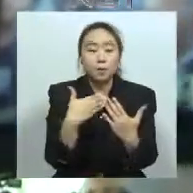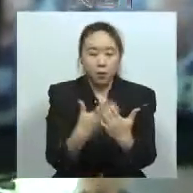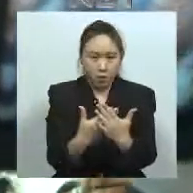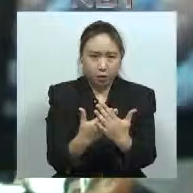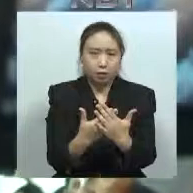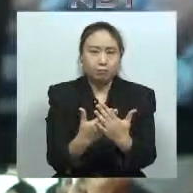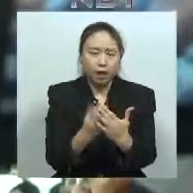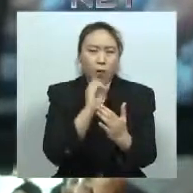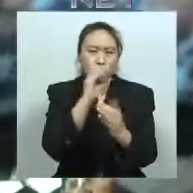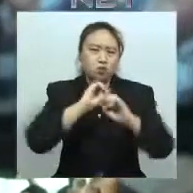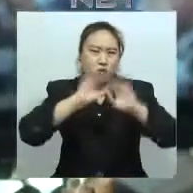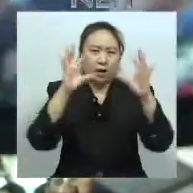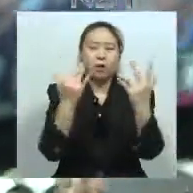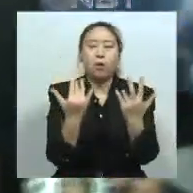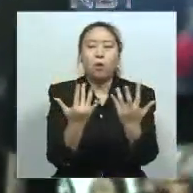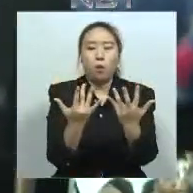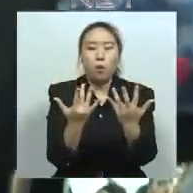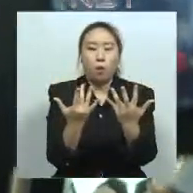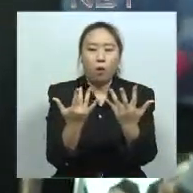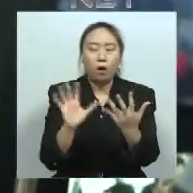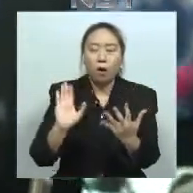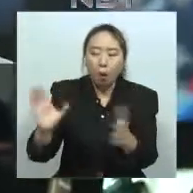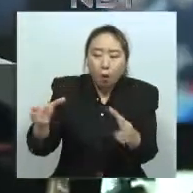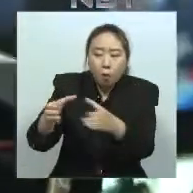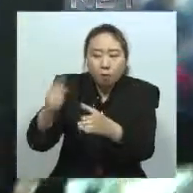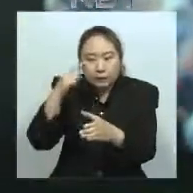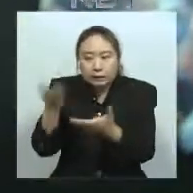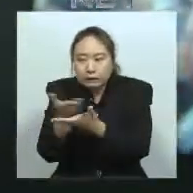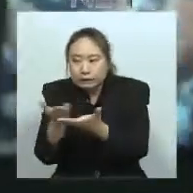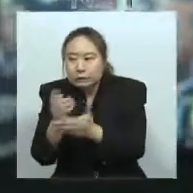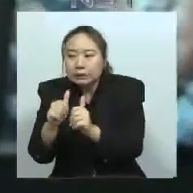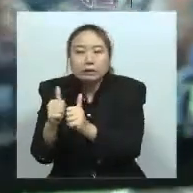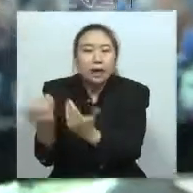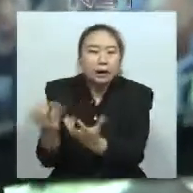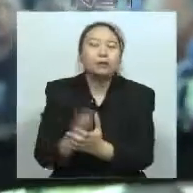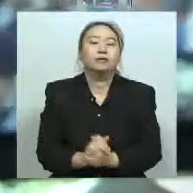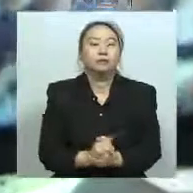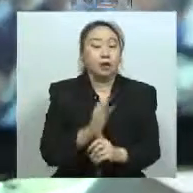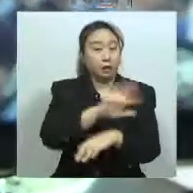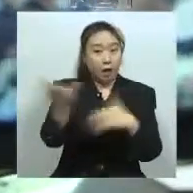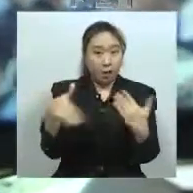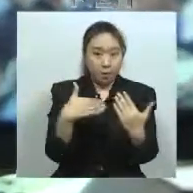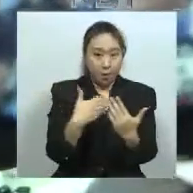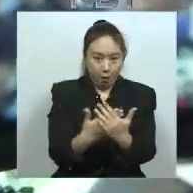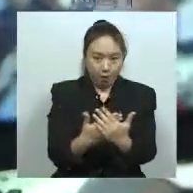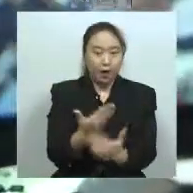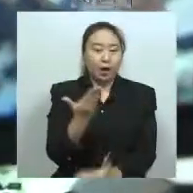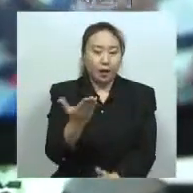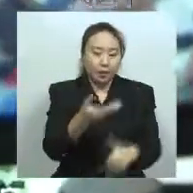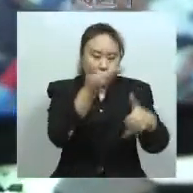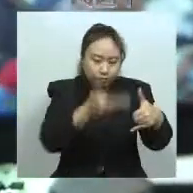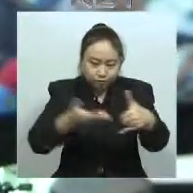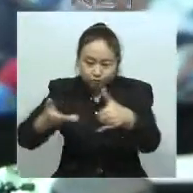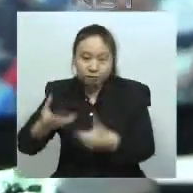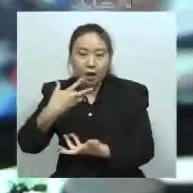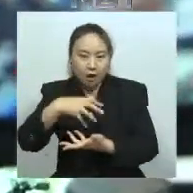ไว้ชัดเจนหมดแล้วตอนนี้ก็รอว่าทางพรรคจะว่าอย่างไรทั้งหมดทั้งมวลที่พูดมาให้คุณผู้ชมไปฟังเสียงของแต่ละท่านเองดีกว่า